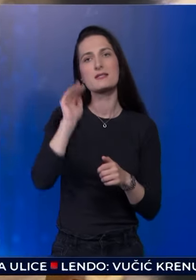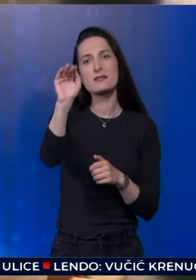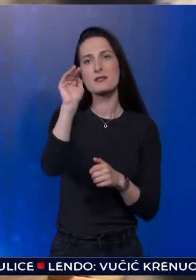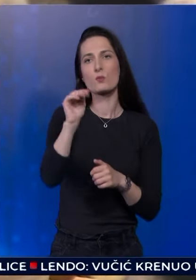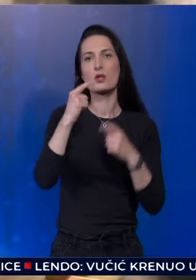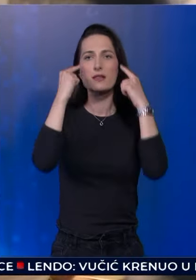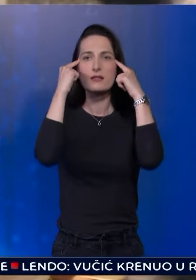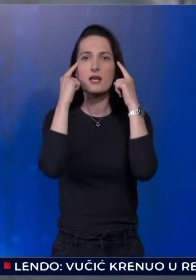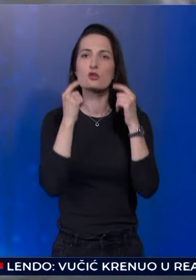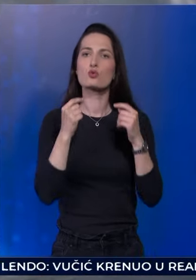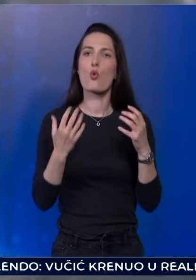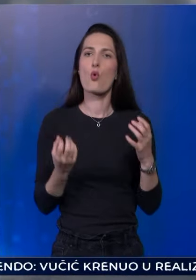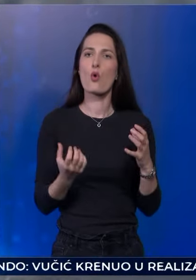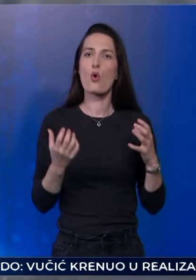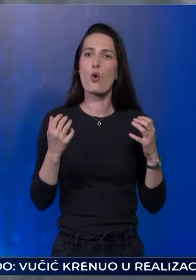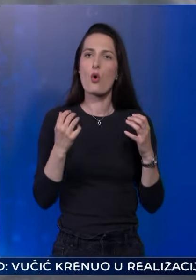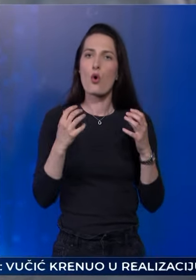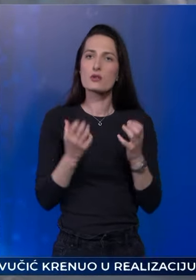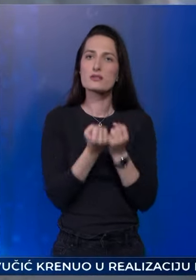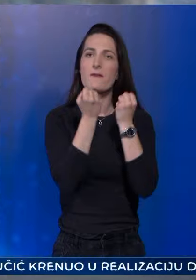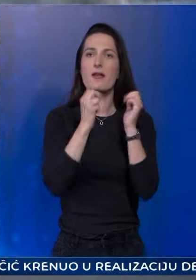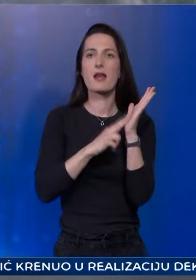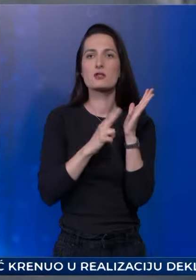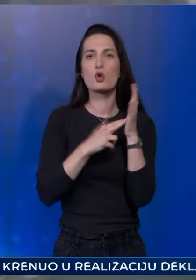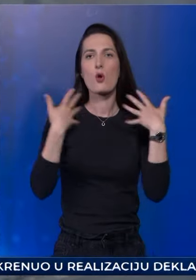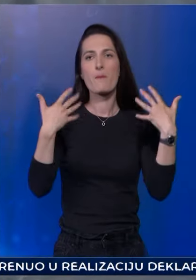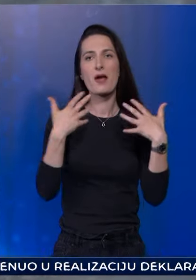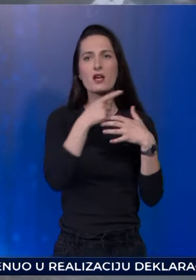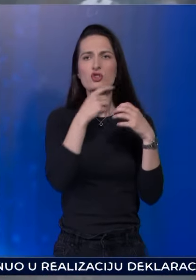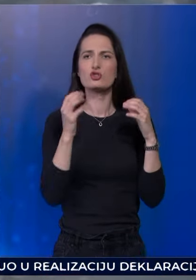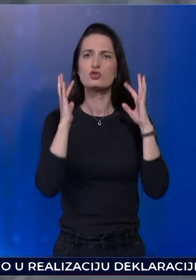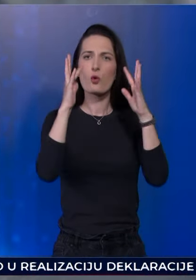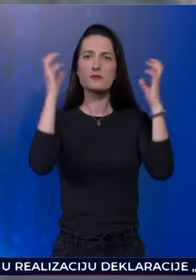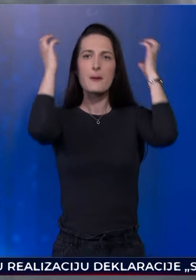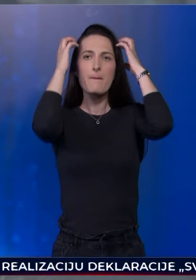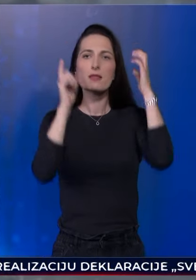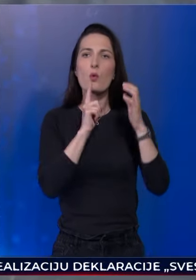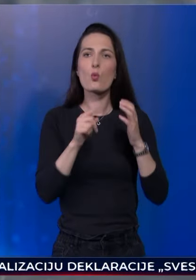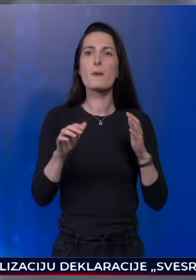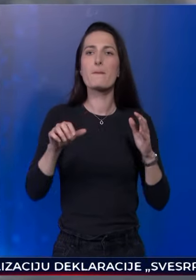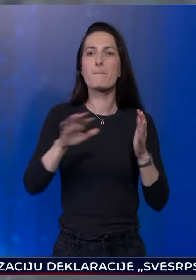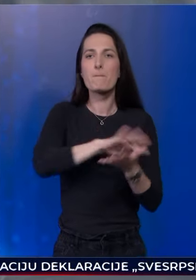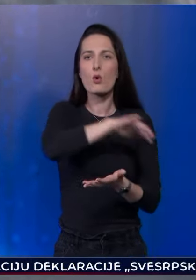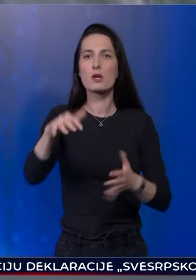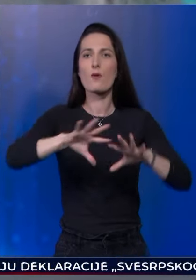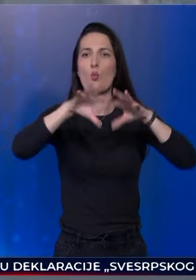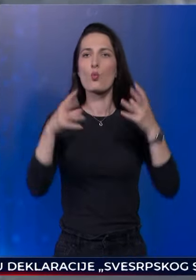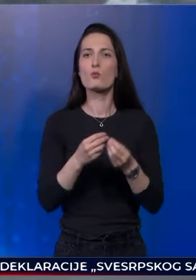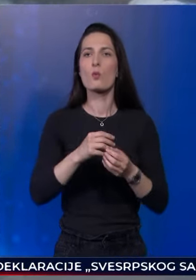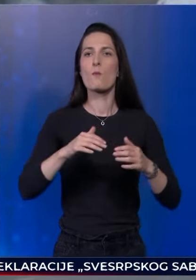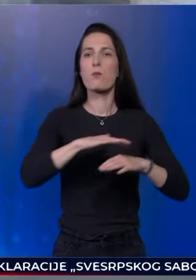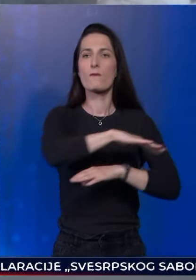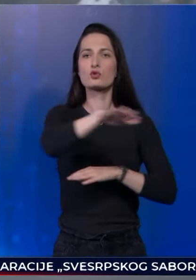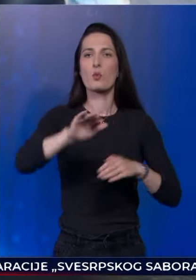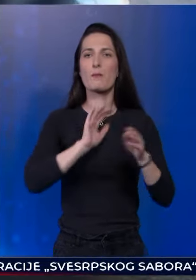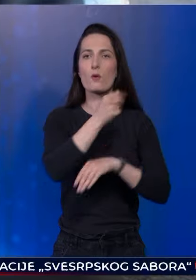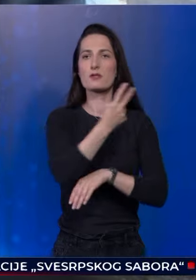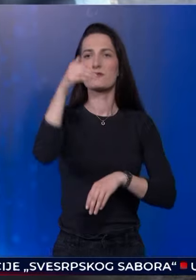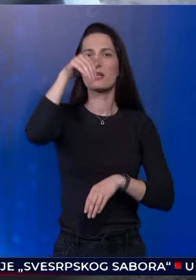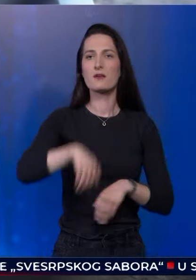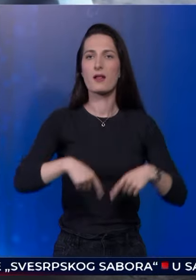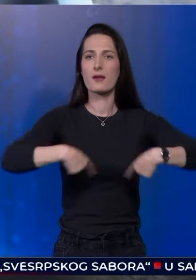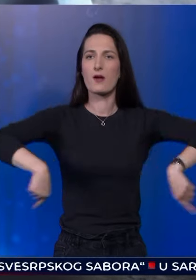osnivanje Nacionalnog parka za džinovske pande, koji pokriva ukupnu površinu od preko 22.000 kvadratnih kilometara, pružilo